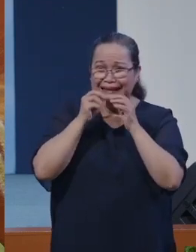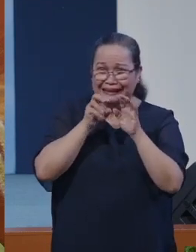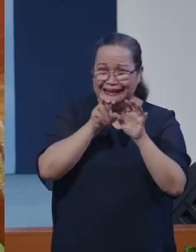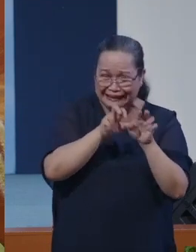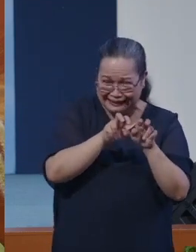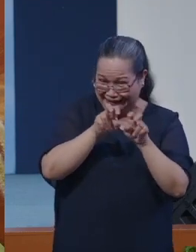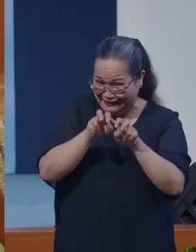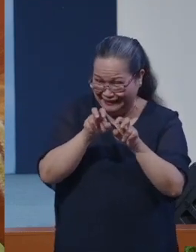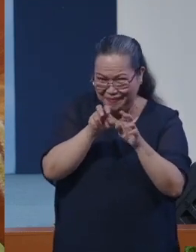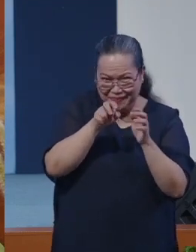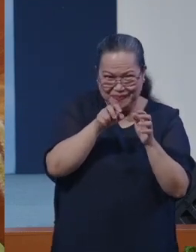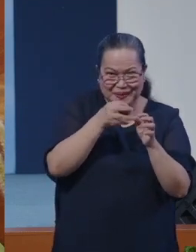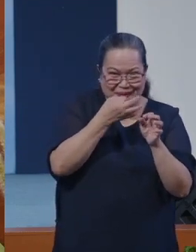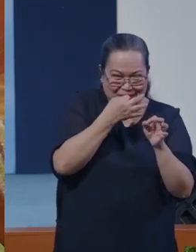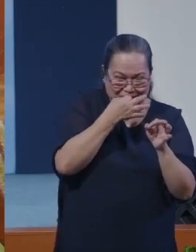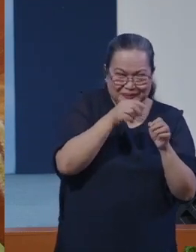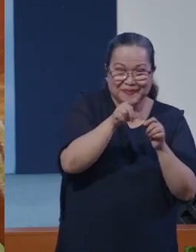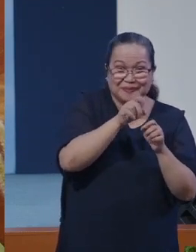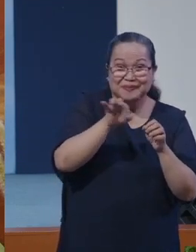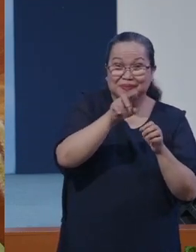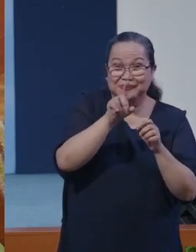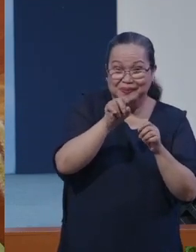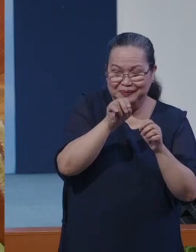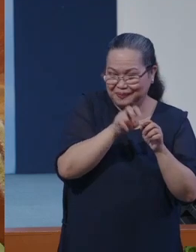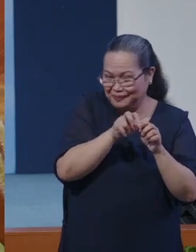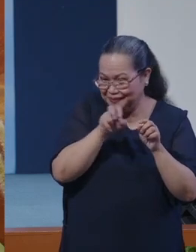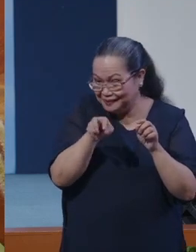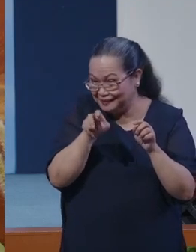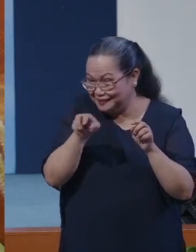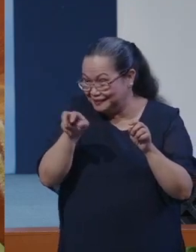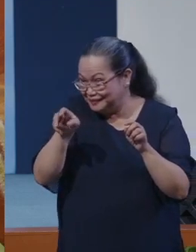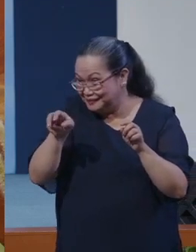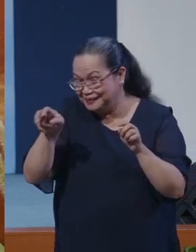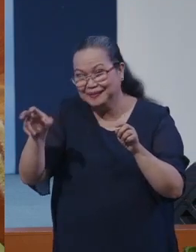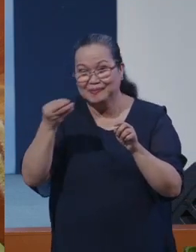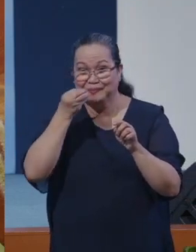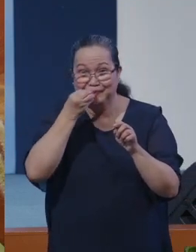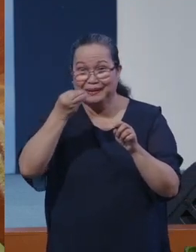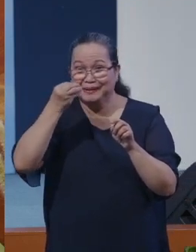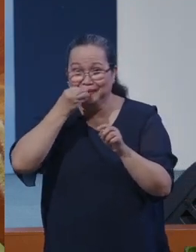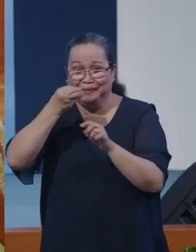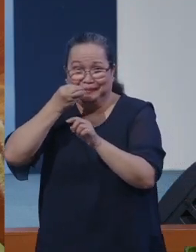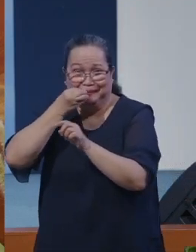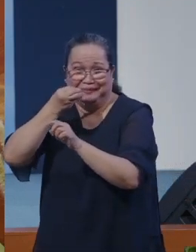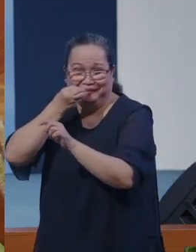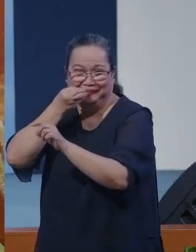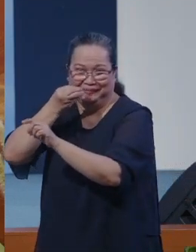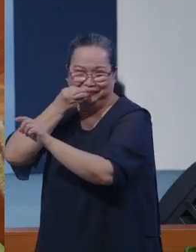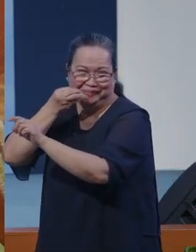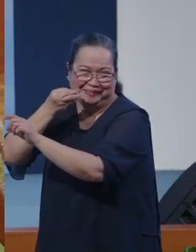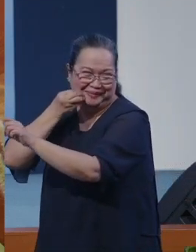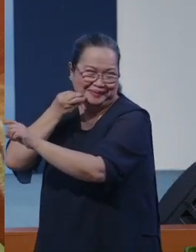doon? Yung wala kayong ginawa, maghapon kundi kumain. No?